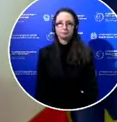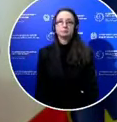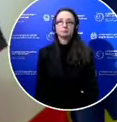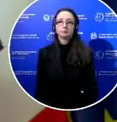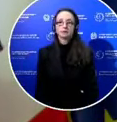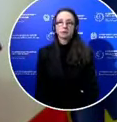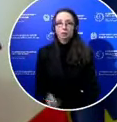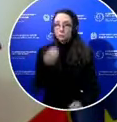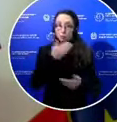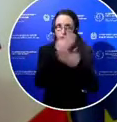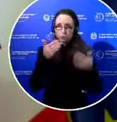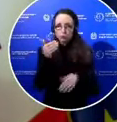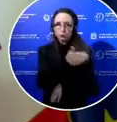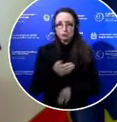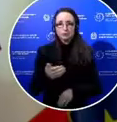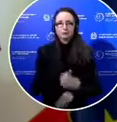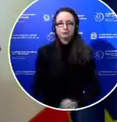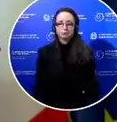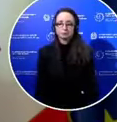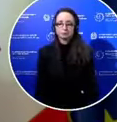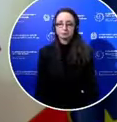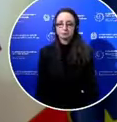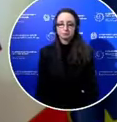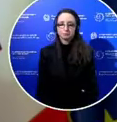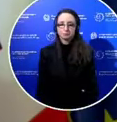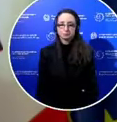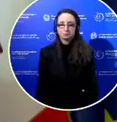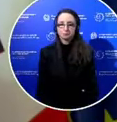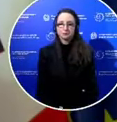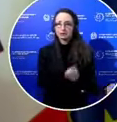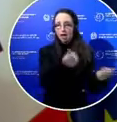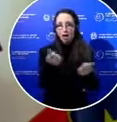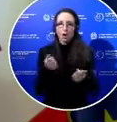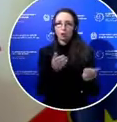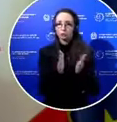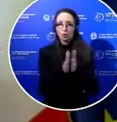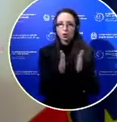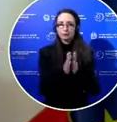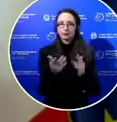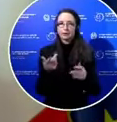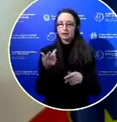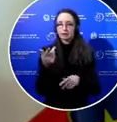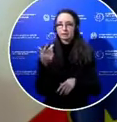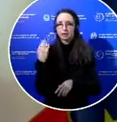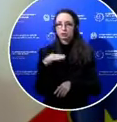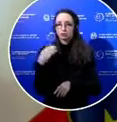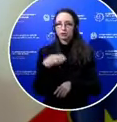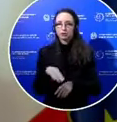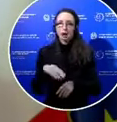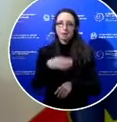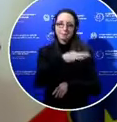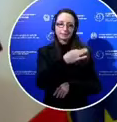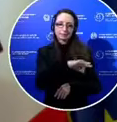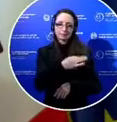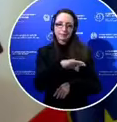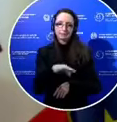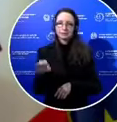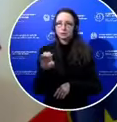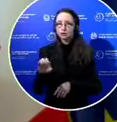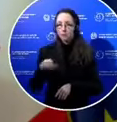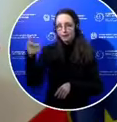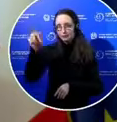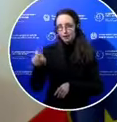Buongiorno a tutti. Porto il saluto della Chiesa di Genova e del Presidente della Conferenza Episcopale